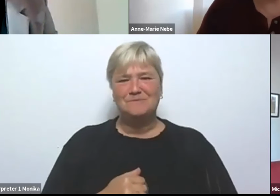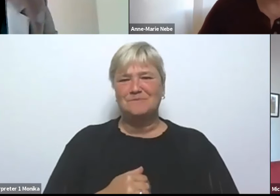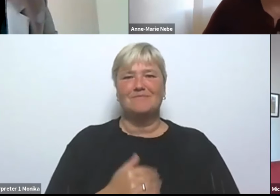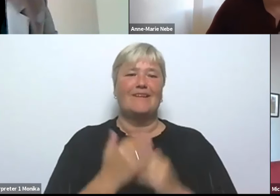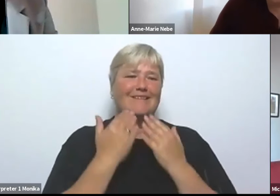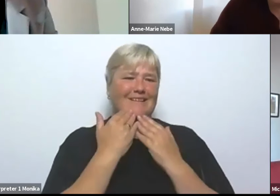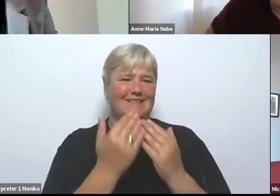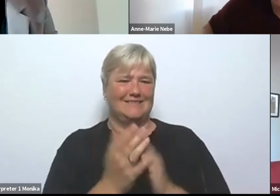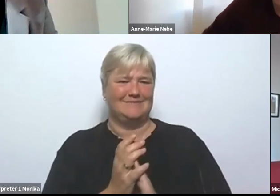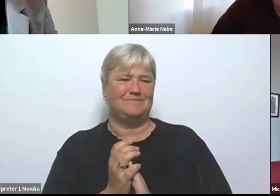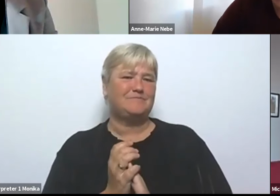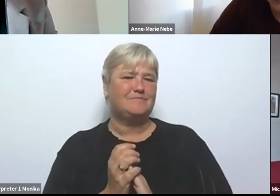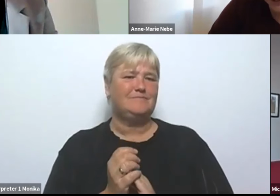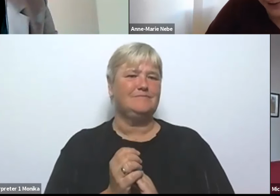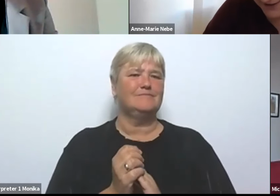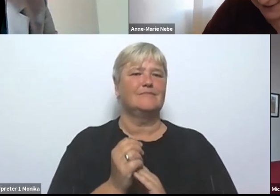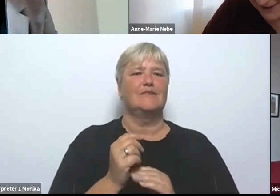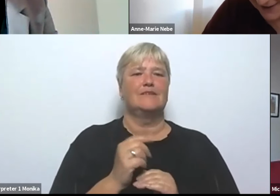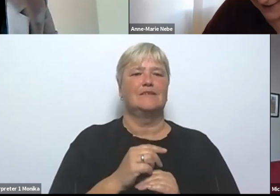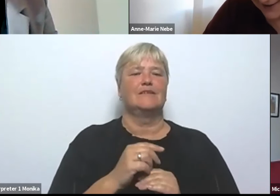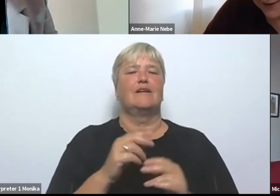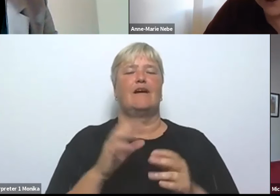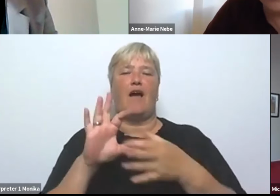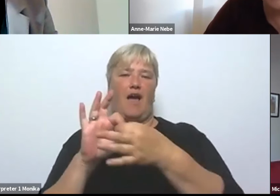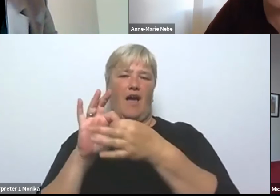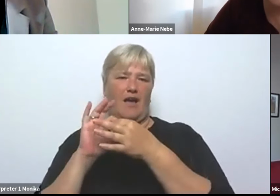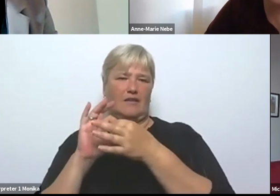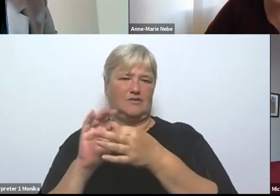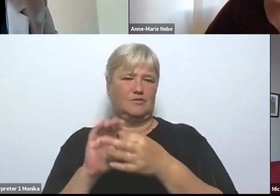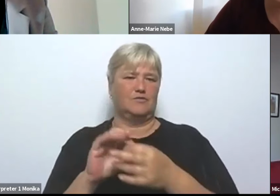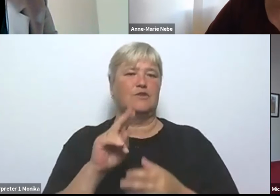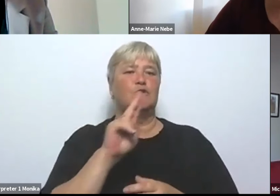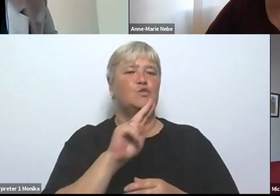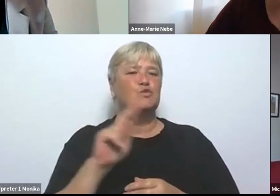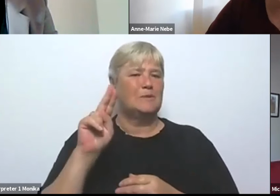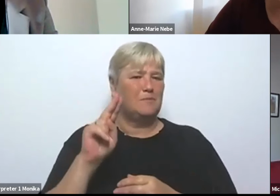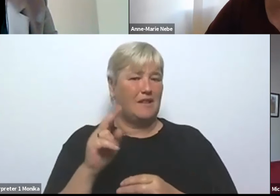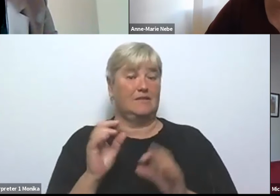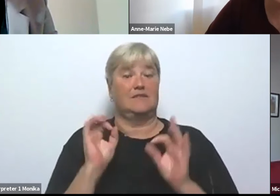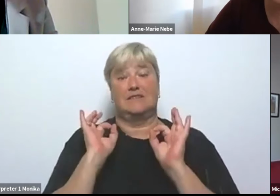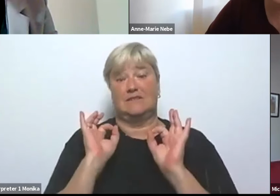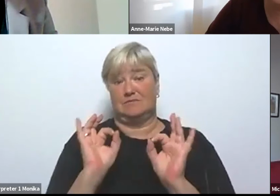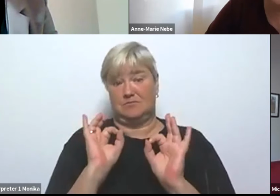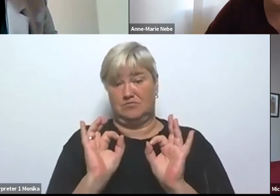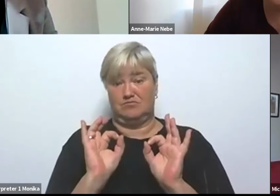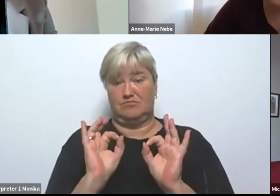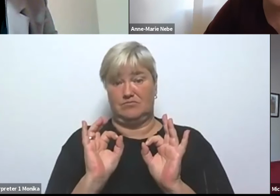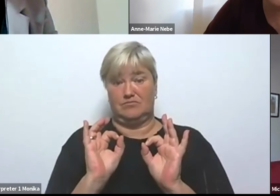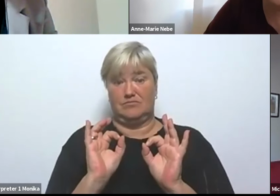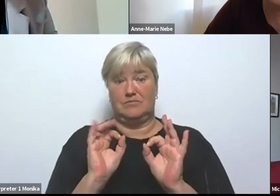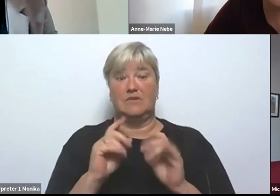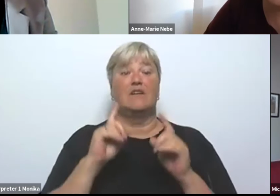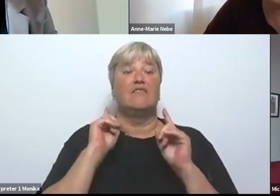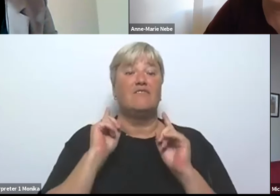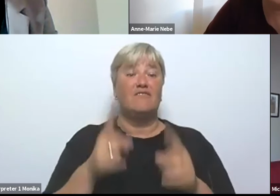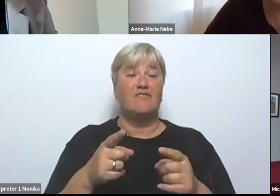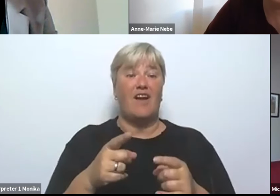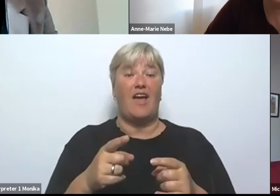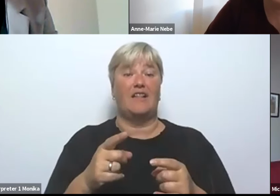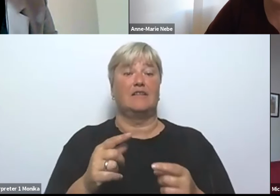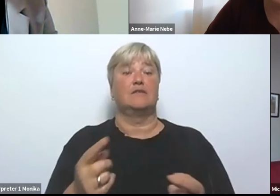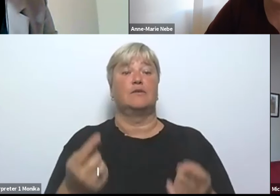Danke. Die Anknüpfung an die Usability ist ja sehr, sehr gut, weil die Return of Investments,